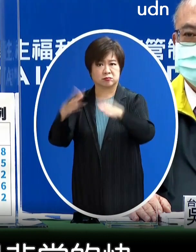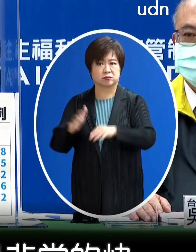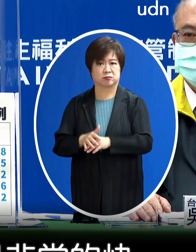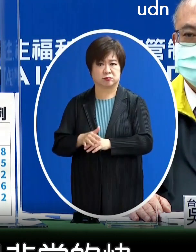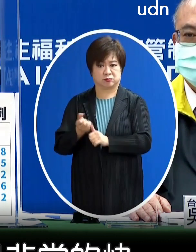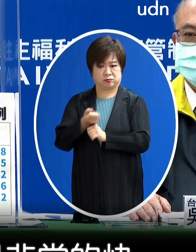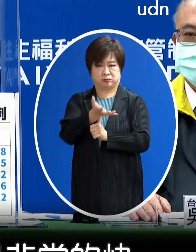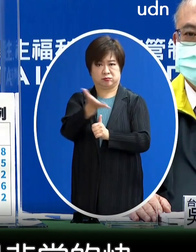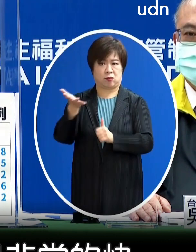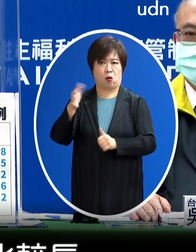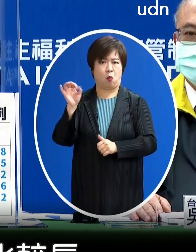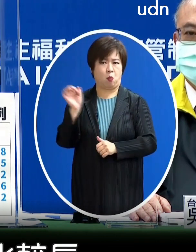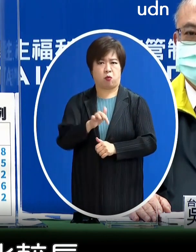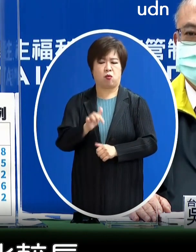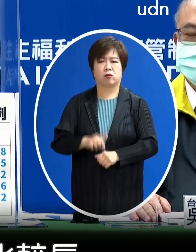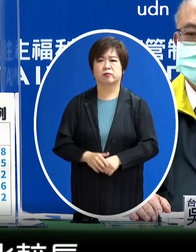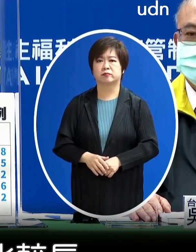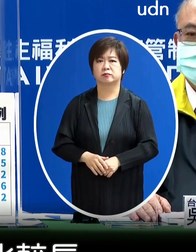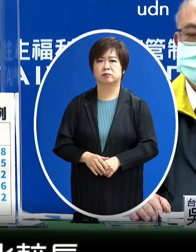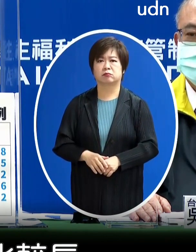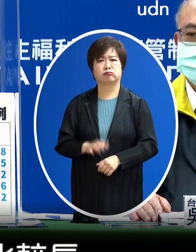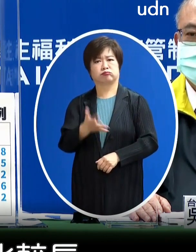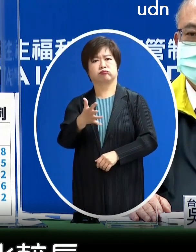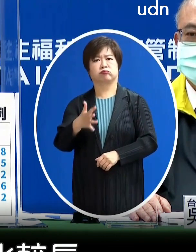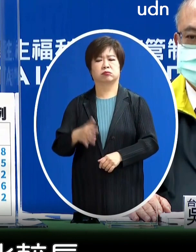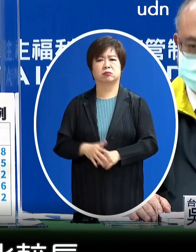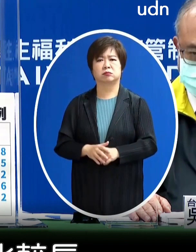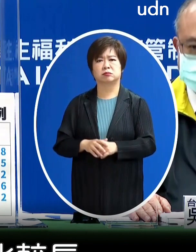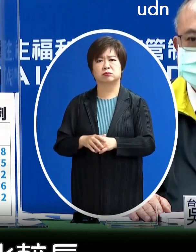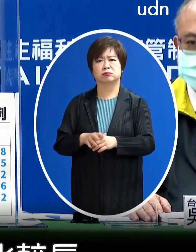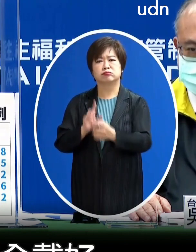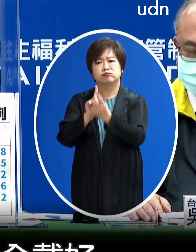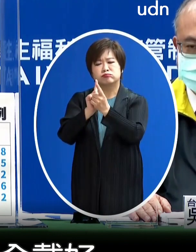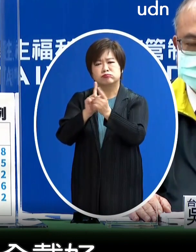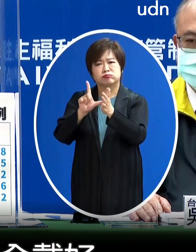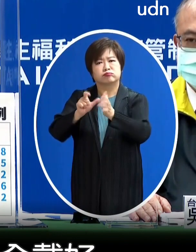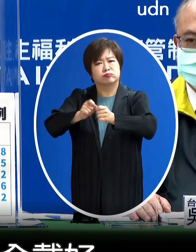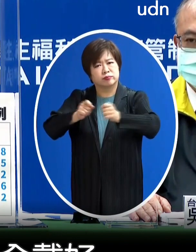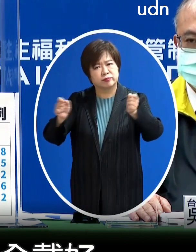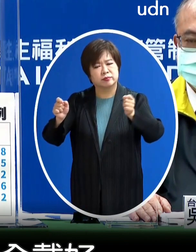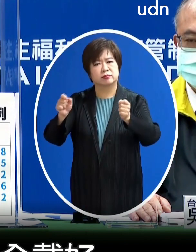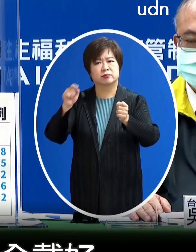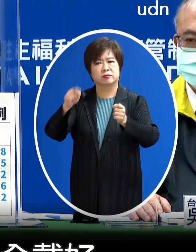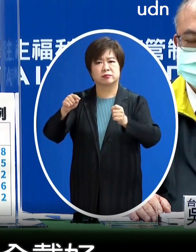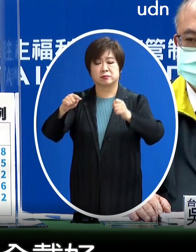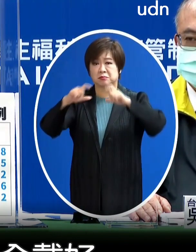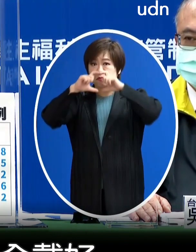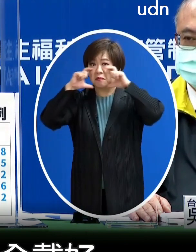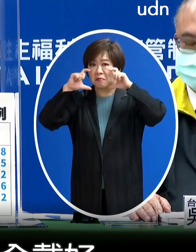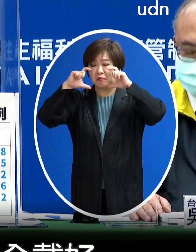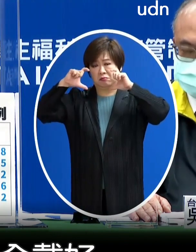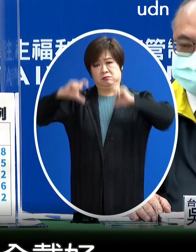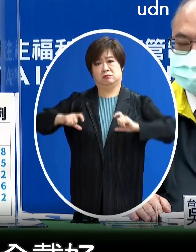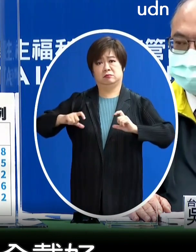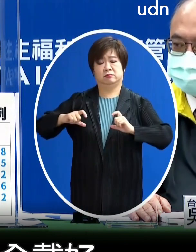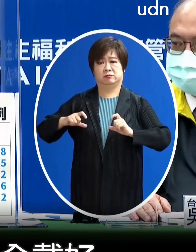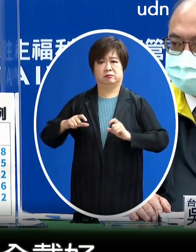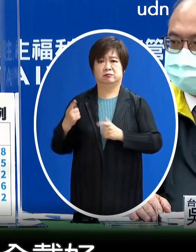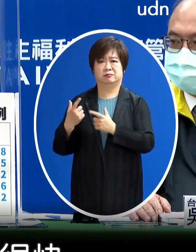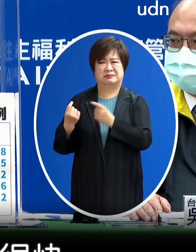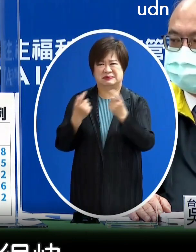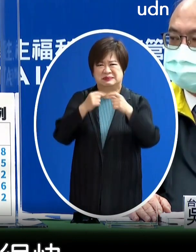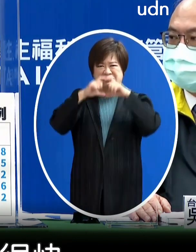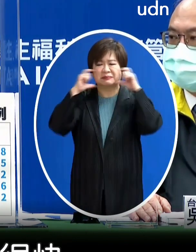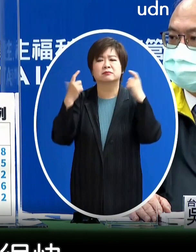传播起来是非常的快，因为大家相聚的时间比较长，那口罩各方面也没有办法完全的戴